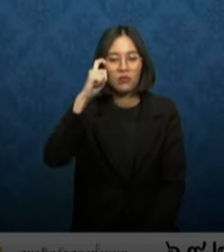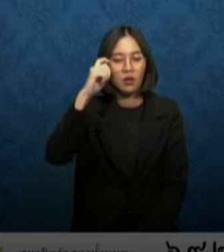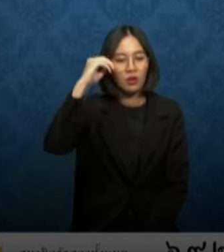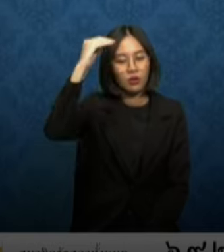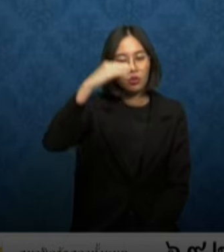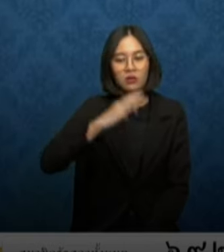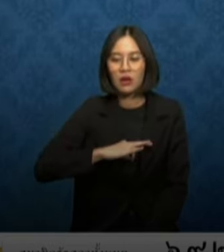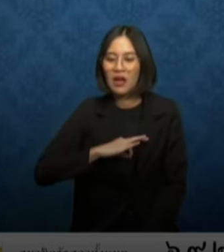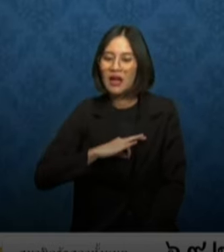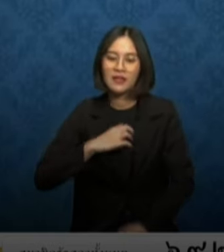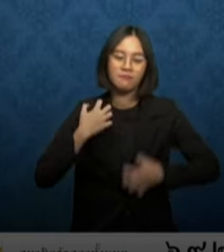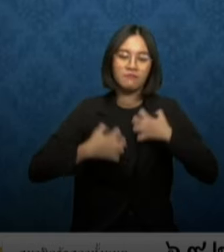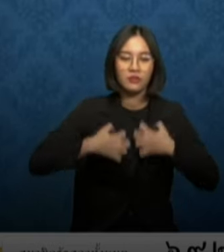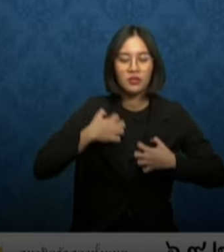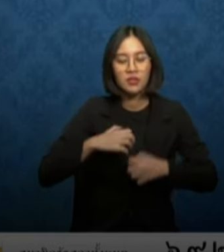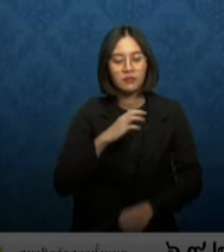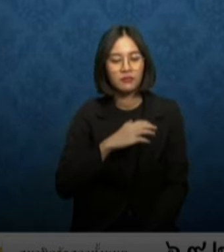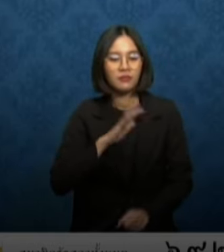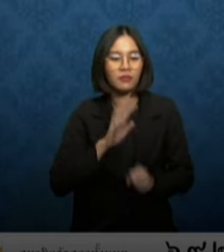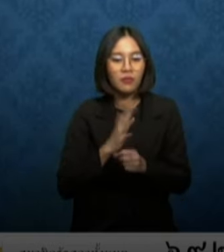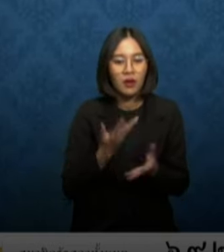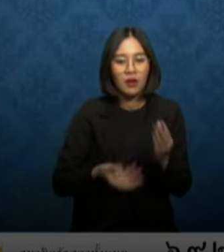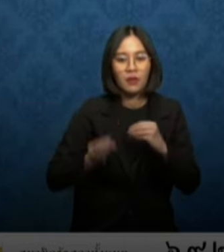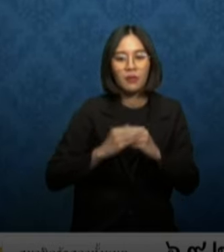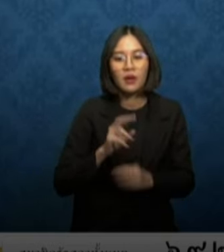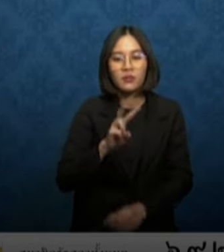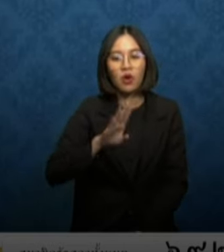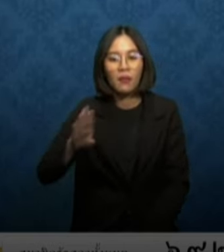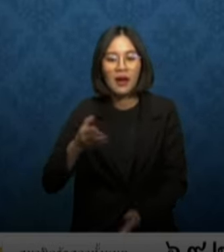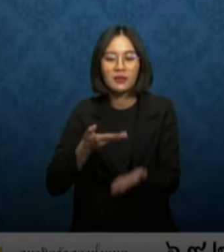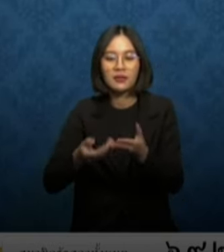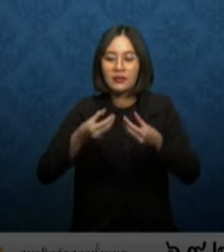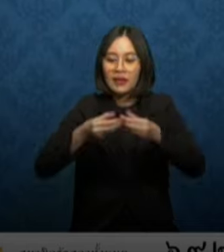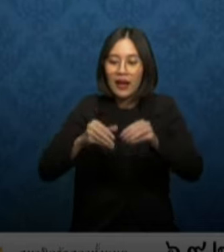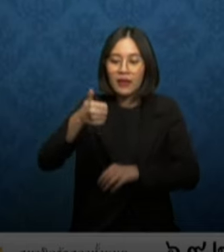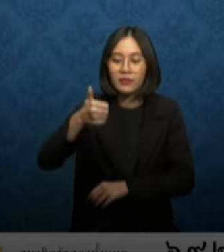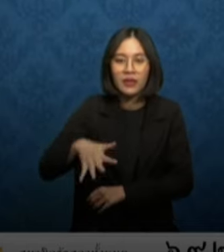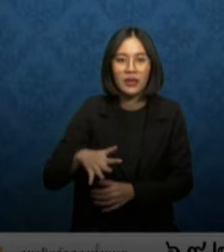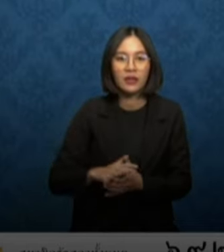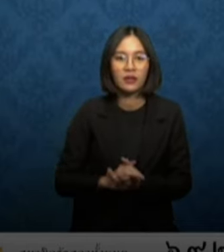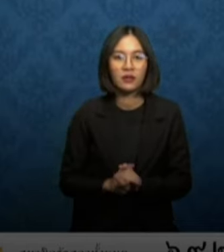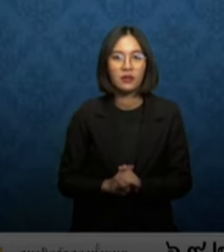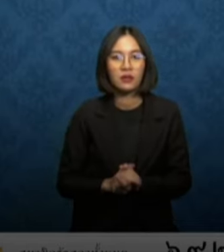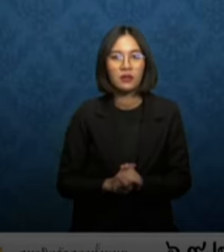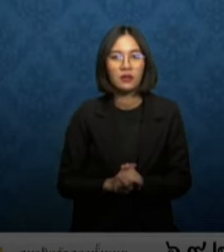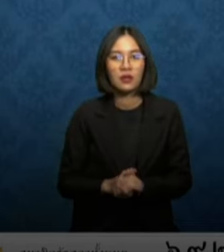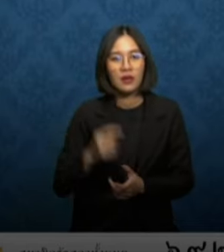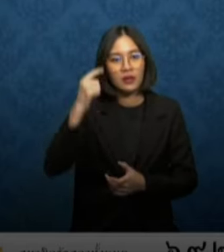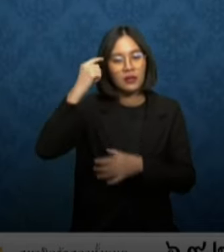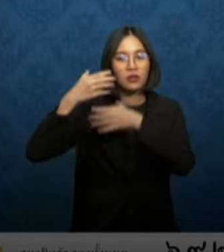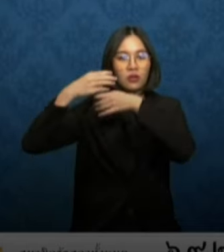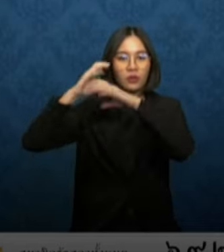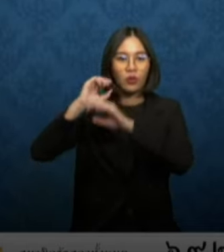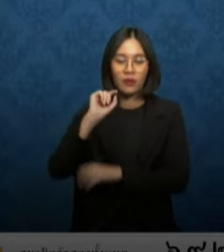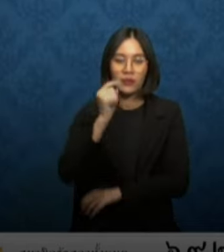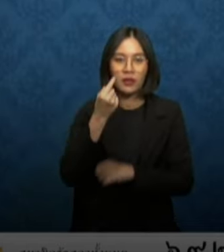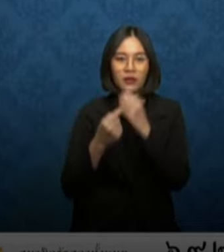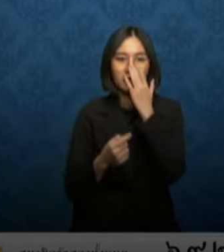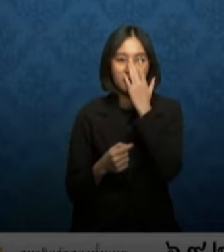พอใจบอกว่าปรับแค่ 2บาทซื้อไข่ก็ไม่ได้ให้นำกลับไปทบทวน